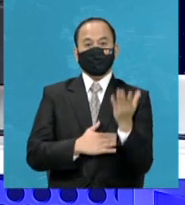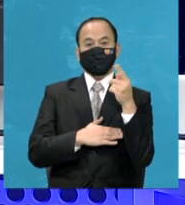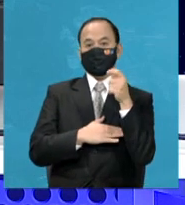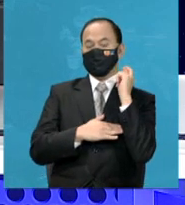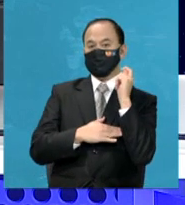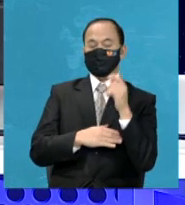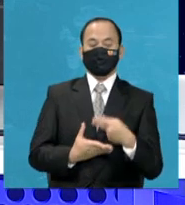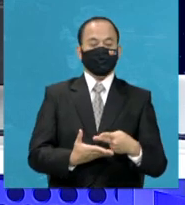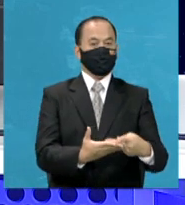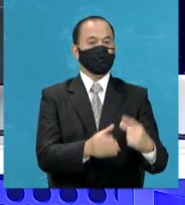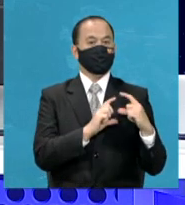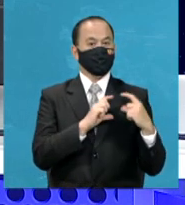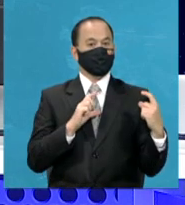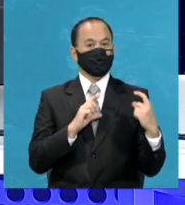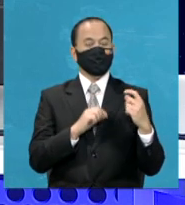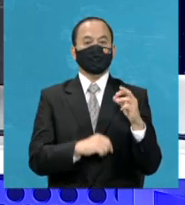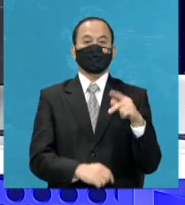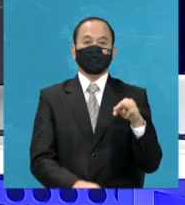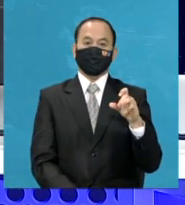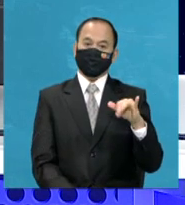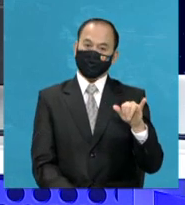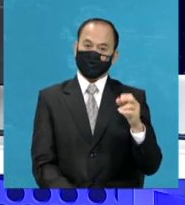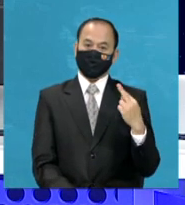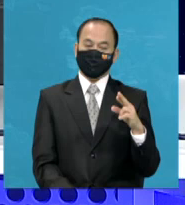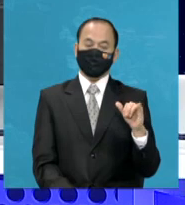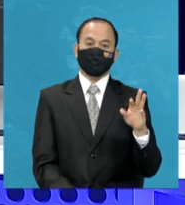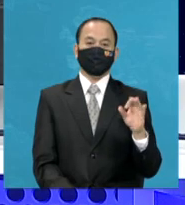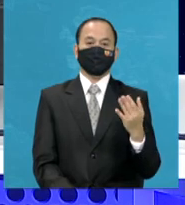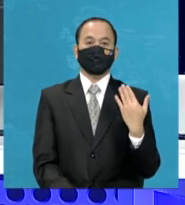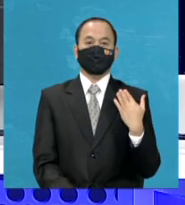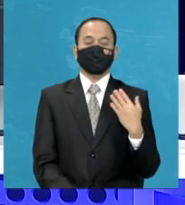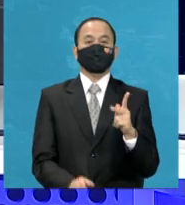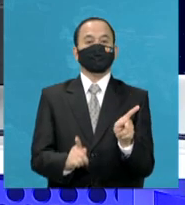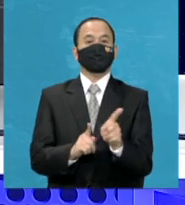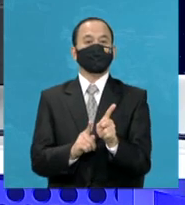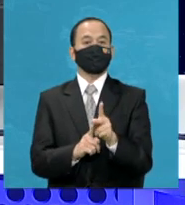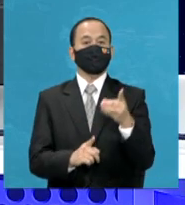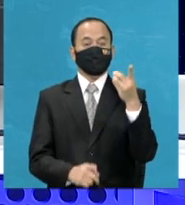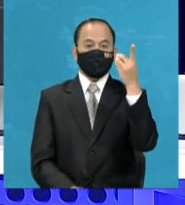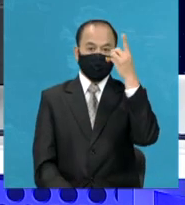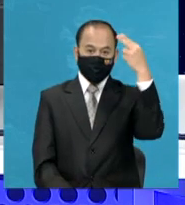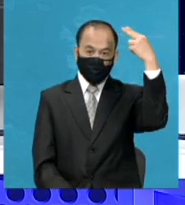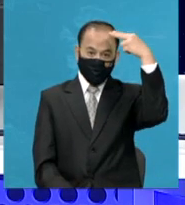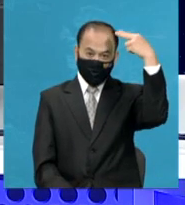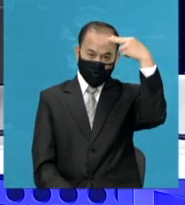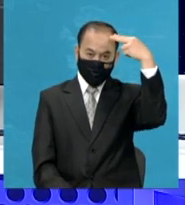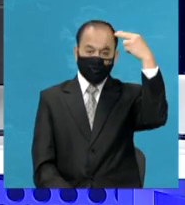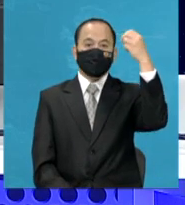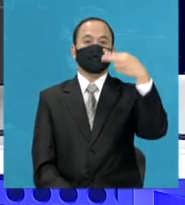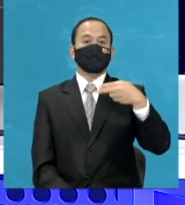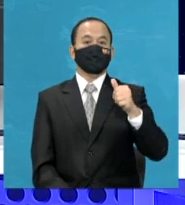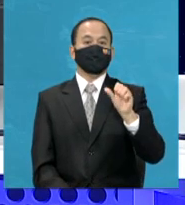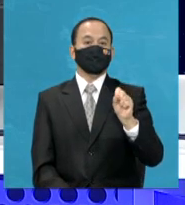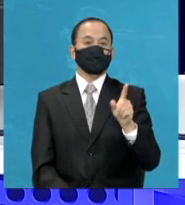tadi berkenan mengurniakan Lencana ^ meja general kepada Brigadir Jenderal Datuk Sri pahlawan Haji Muhammad